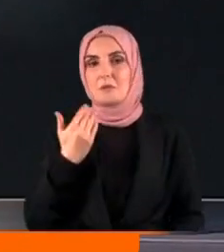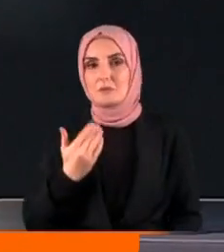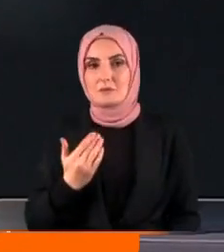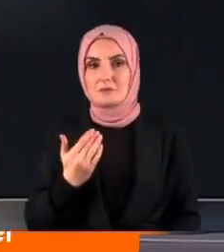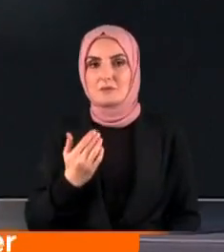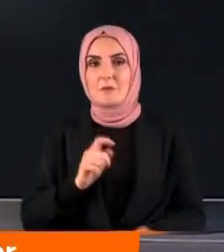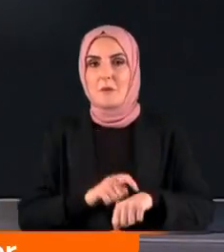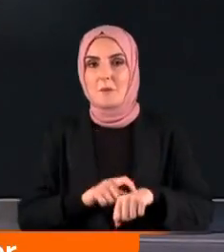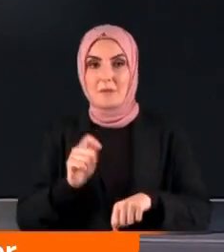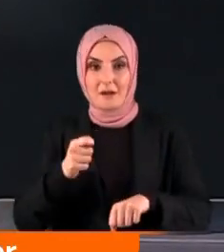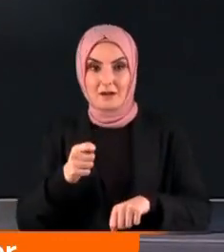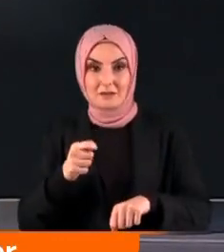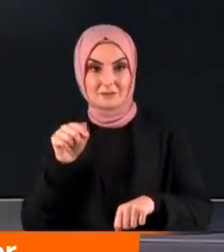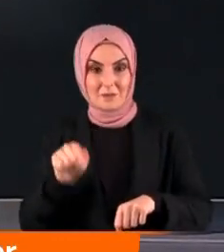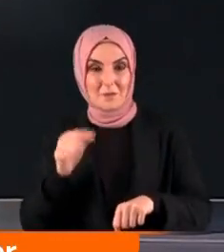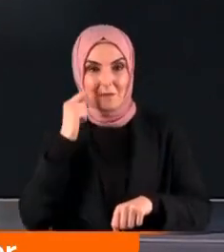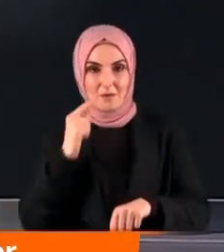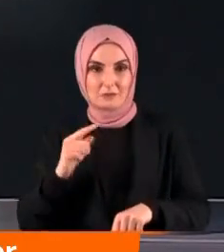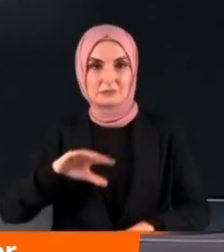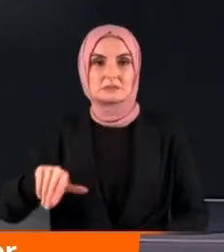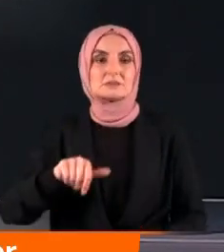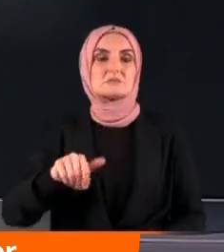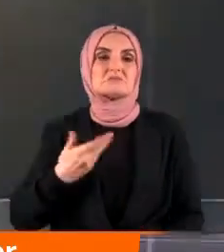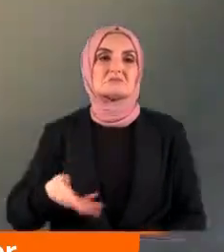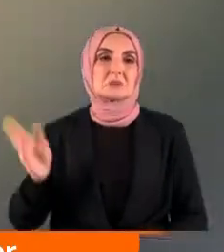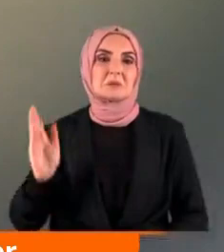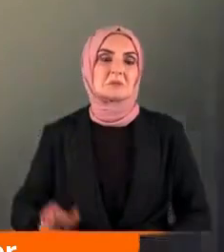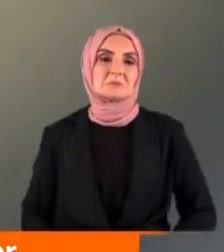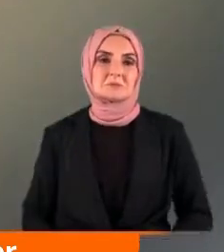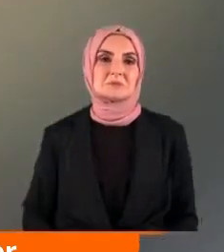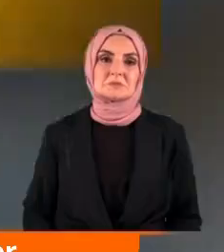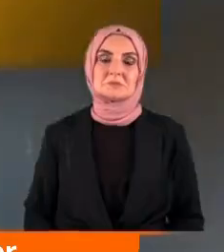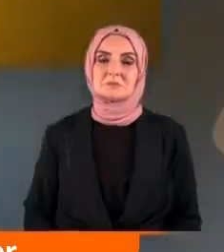sayesinde elleriyle koymuş gibi çalıp gitti.